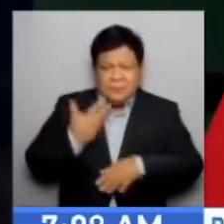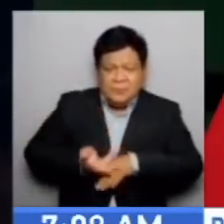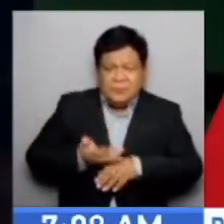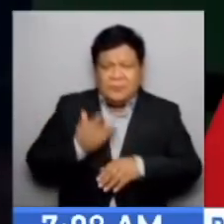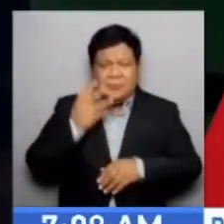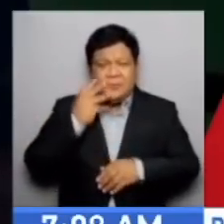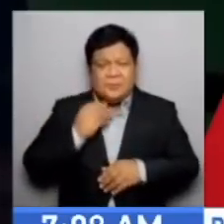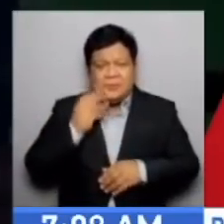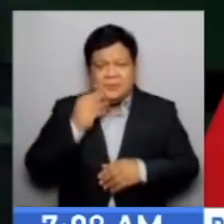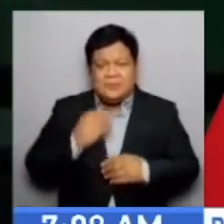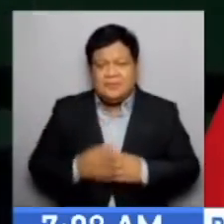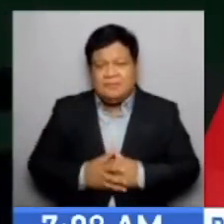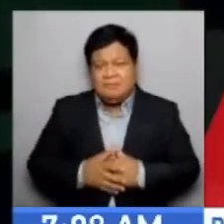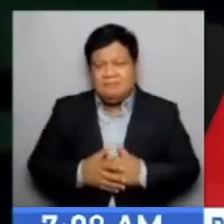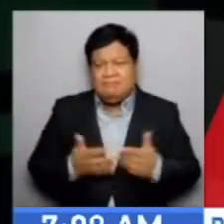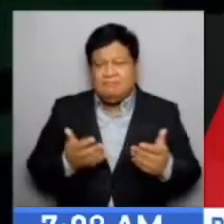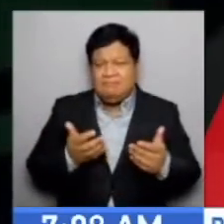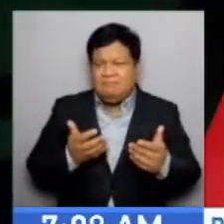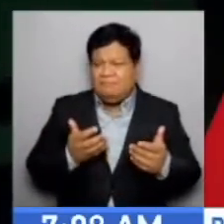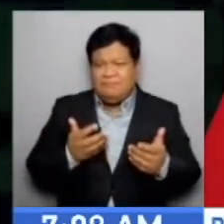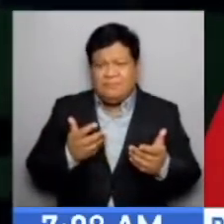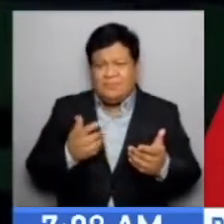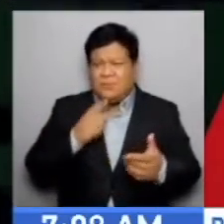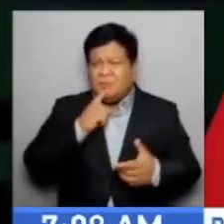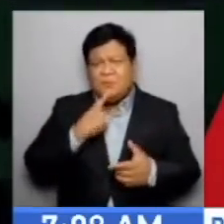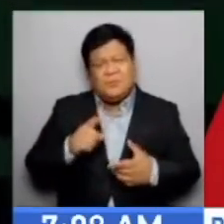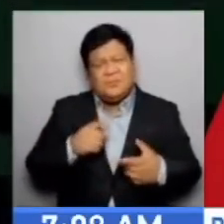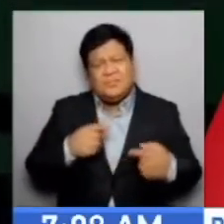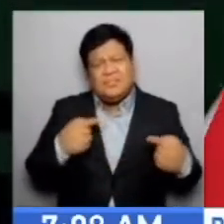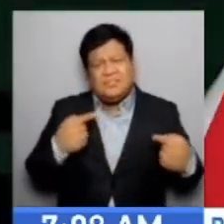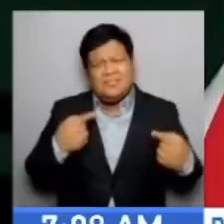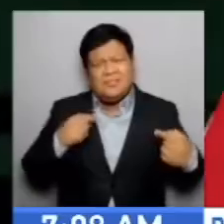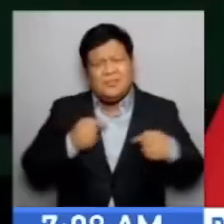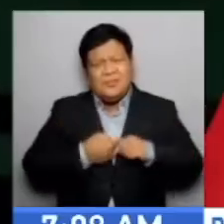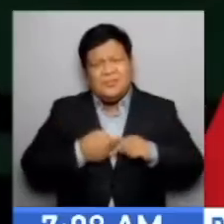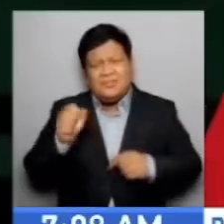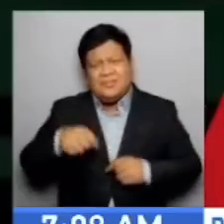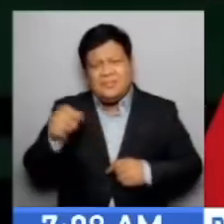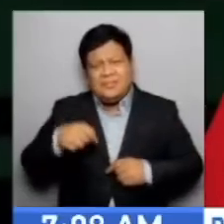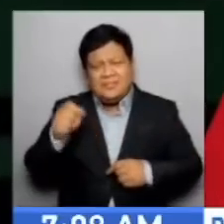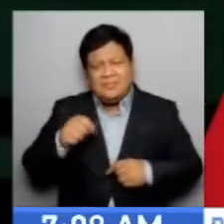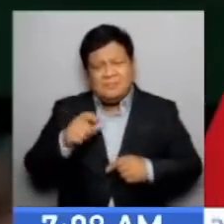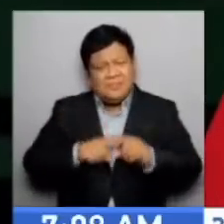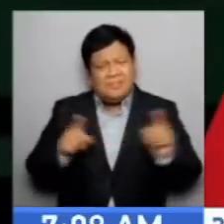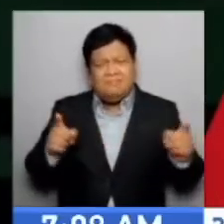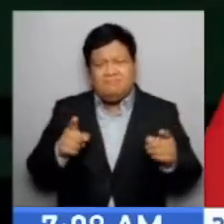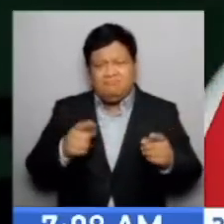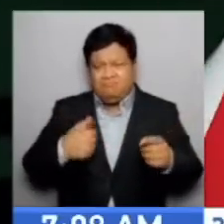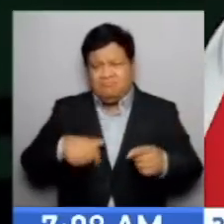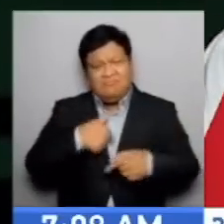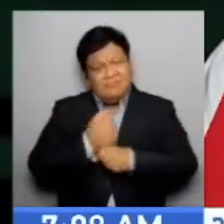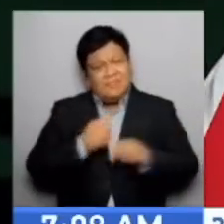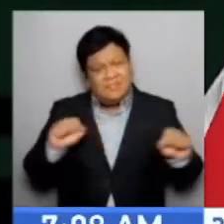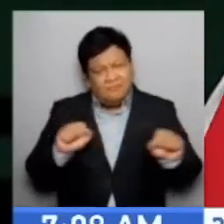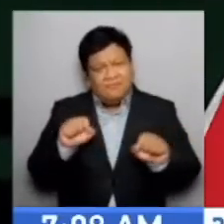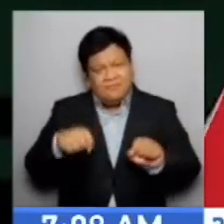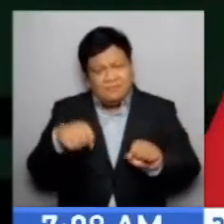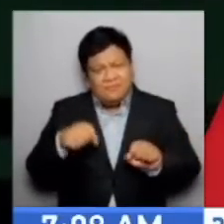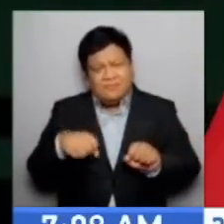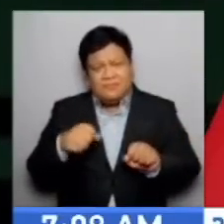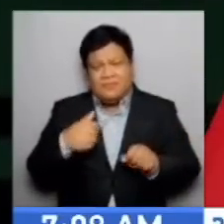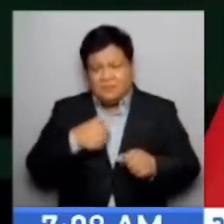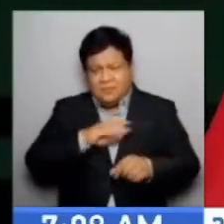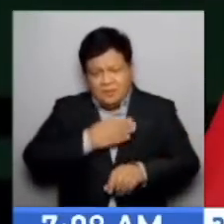Ano, masakit sa kalooban talaga. Pero ligtas naman kami, ano yung mga anak ko. Asawa ko